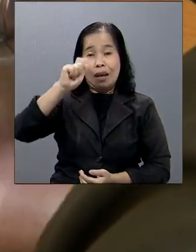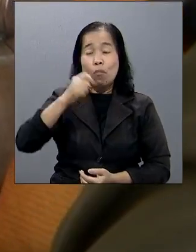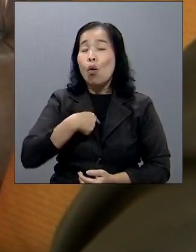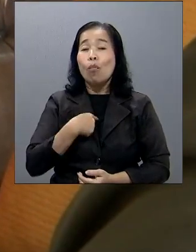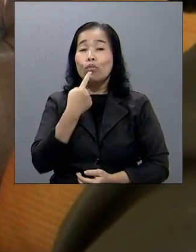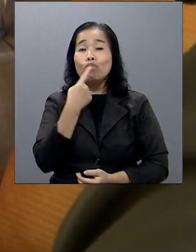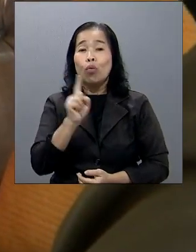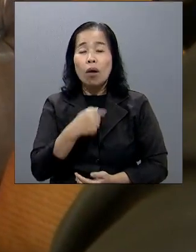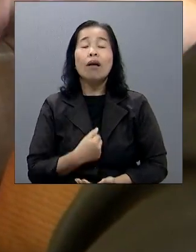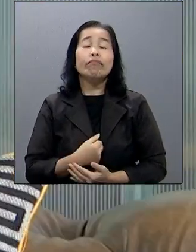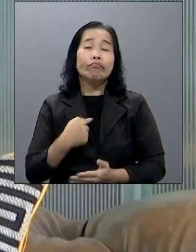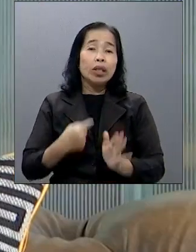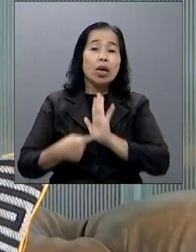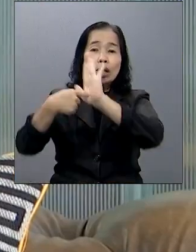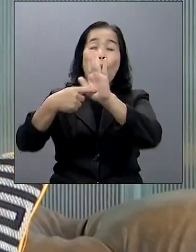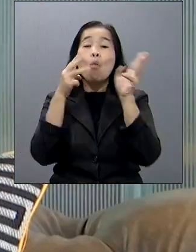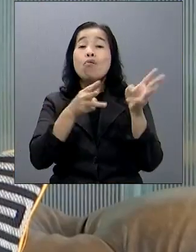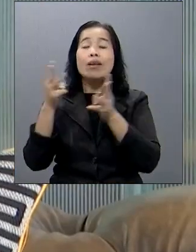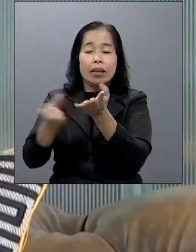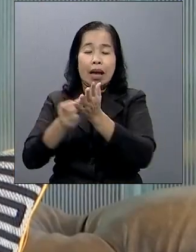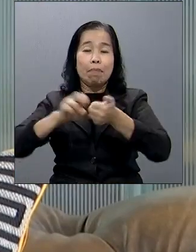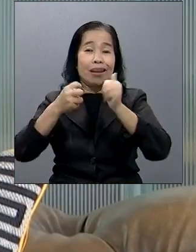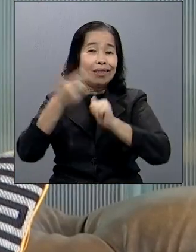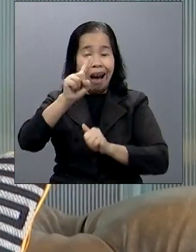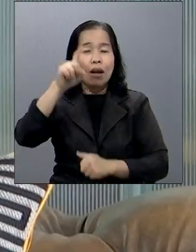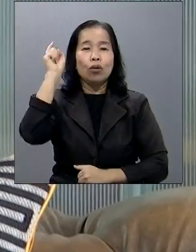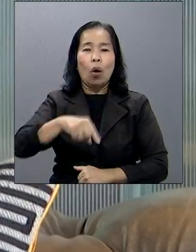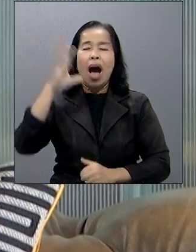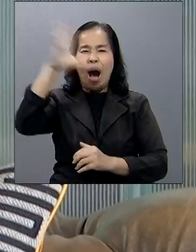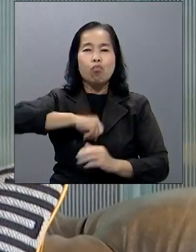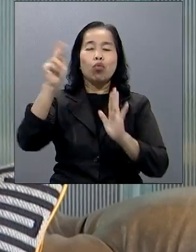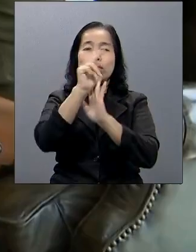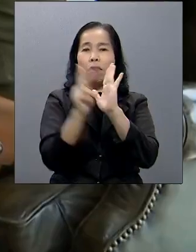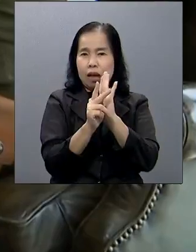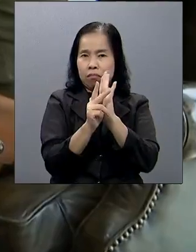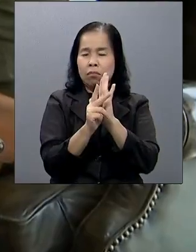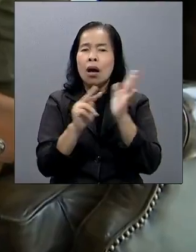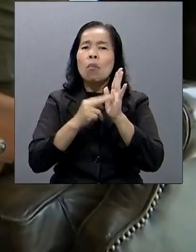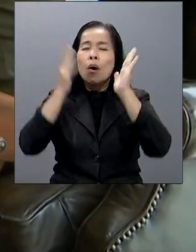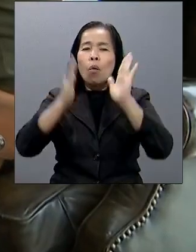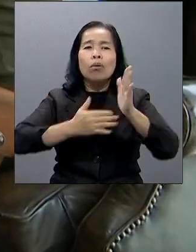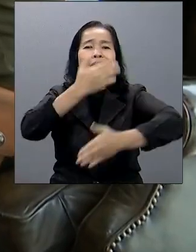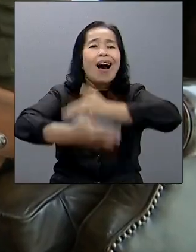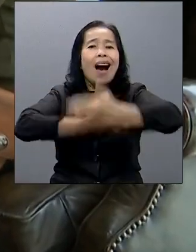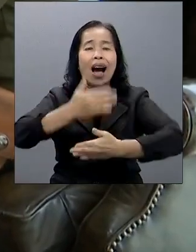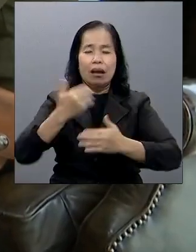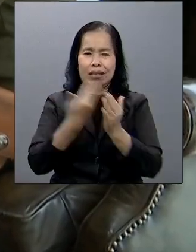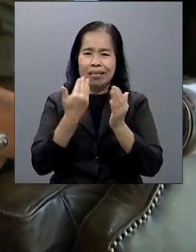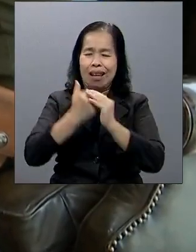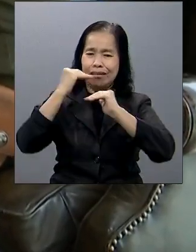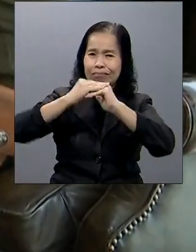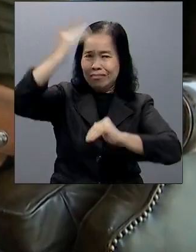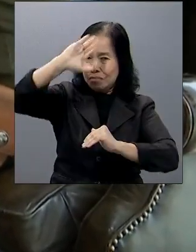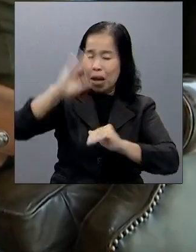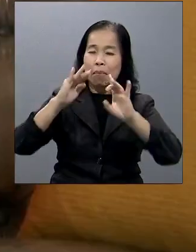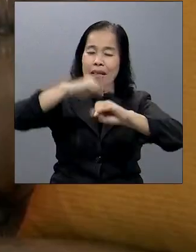คะท่านเสนอวิธีแก้ปัญหาโดยการใช้กฎหมายกำหนดผู้ค้าสลากห้ามขายเกินราคาต้องมีโท